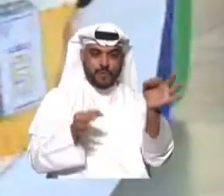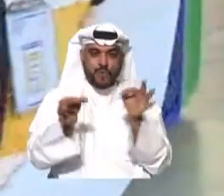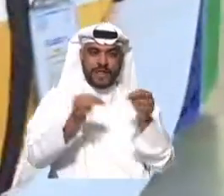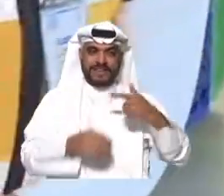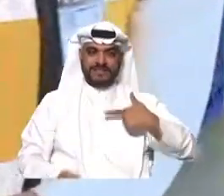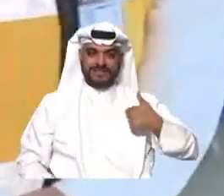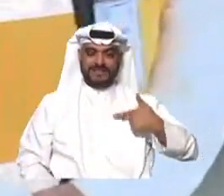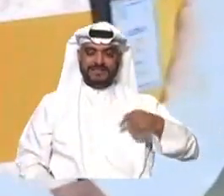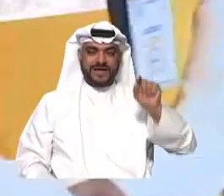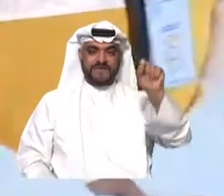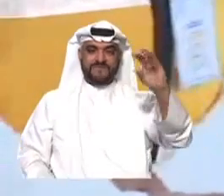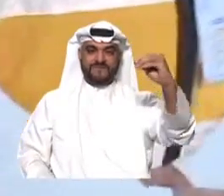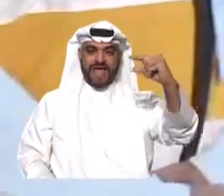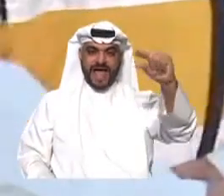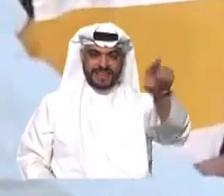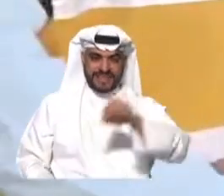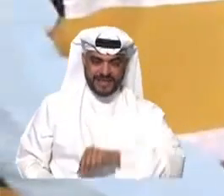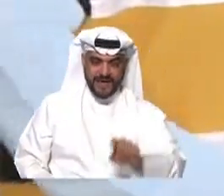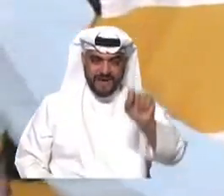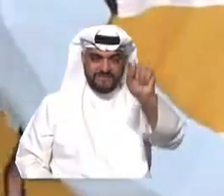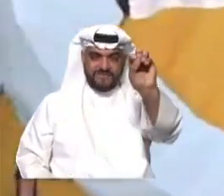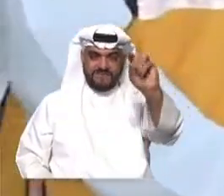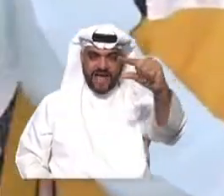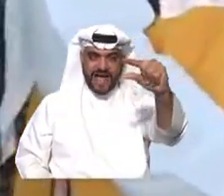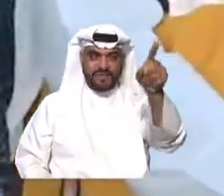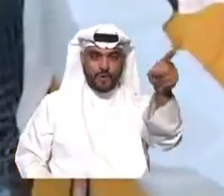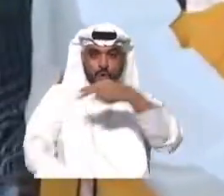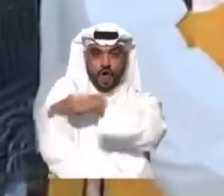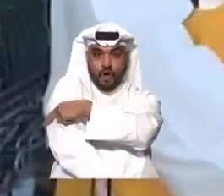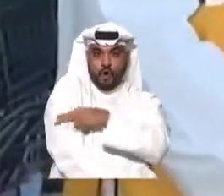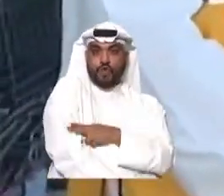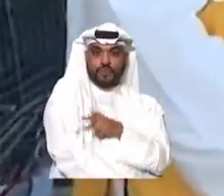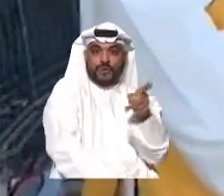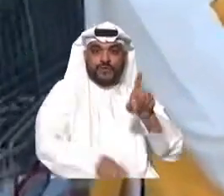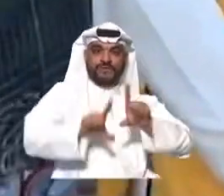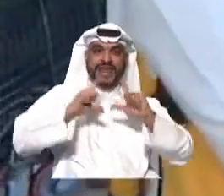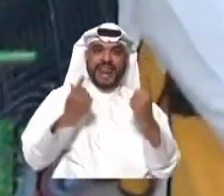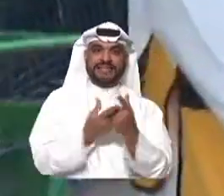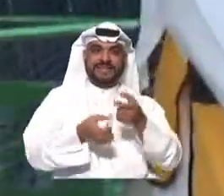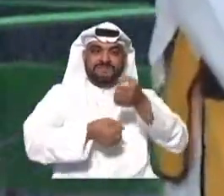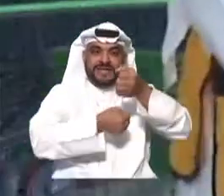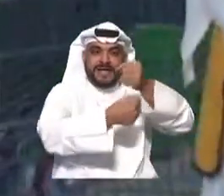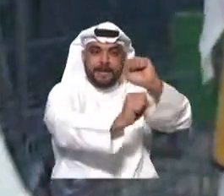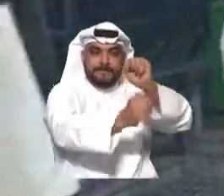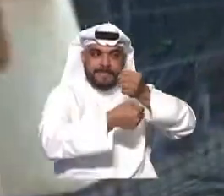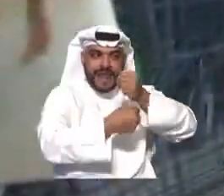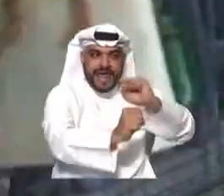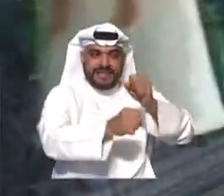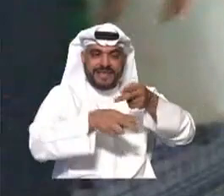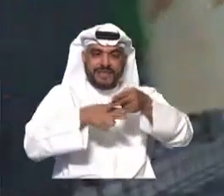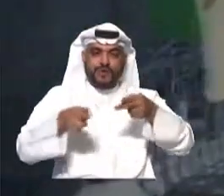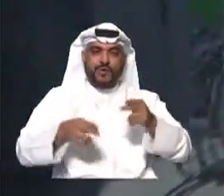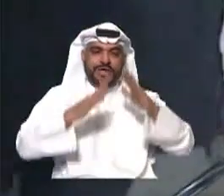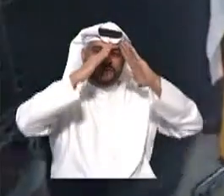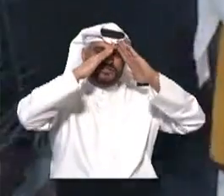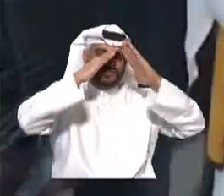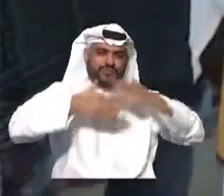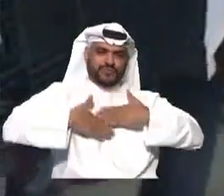المليحان، وهو عضو اللجنة الرئيسية لمتابعة الاشتراطات الصحية في بلدية الكويت. مهندس فهد، يعطيكم العافية وقواكم